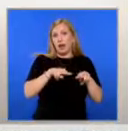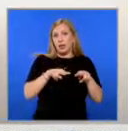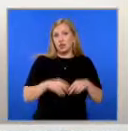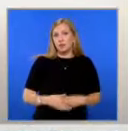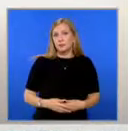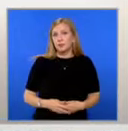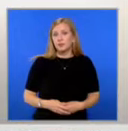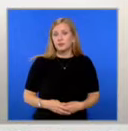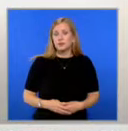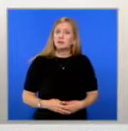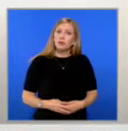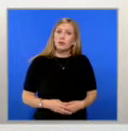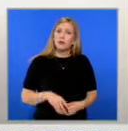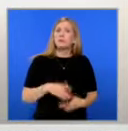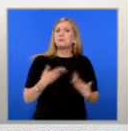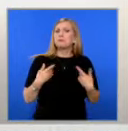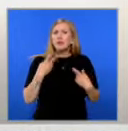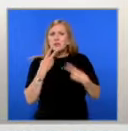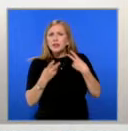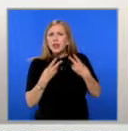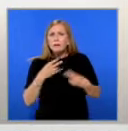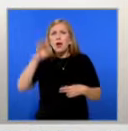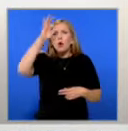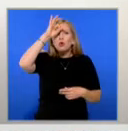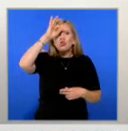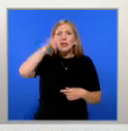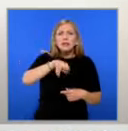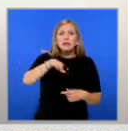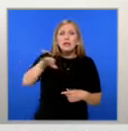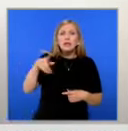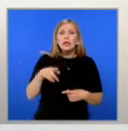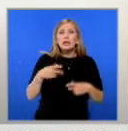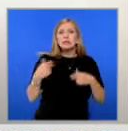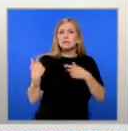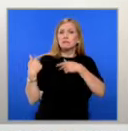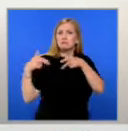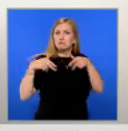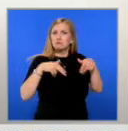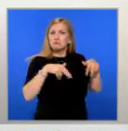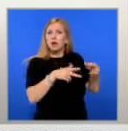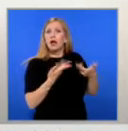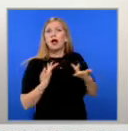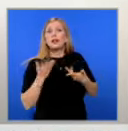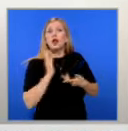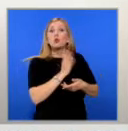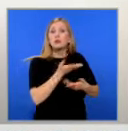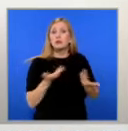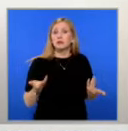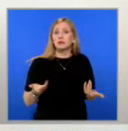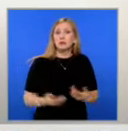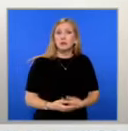стража иво само видях че съучениците на филип се изнасят зад теб накъде